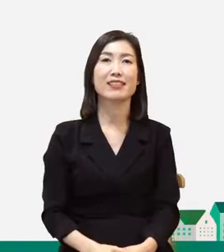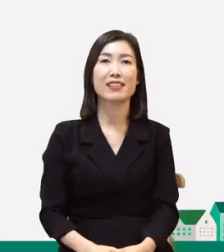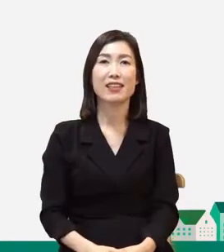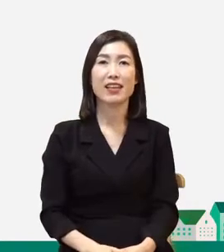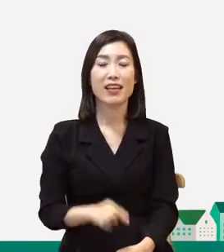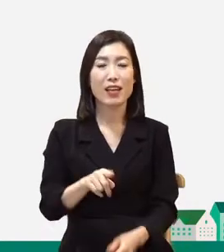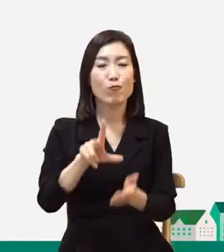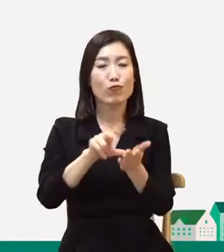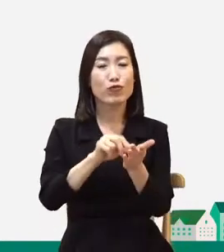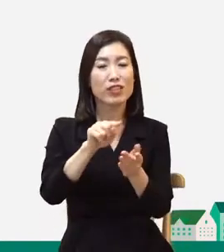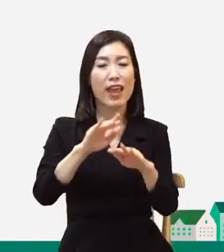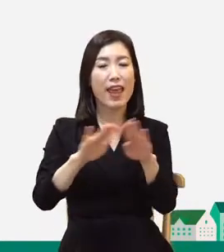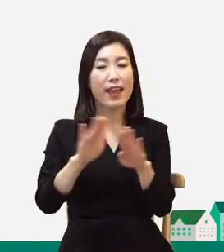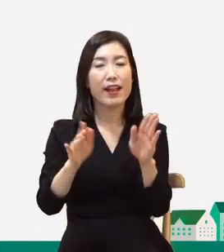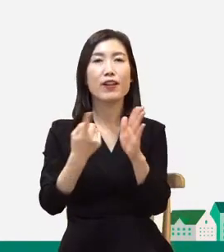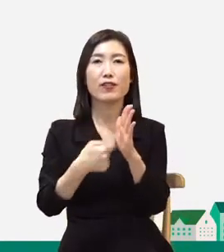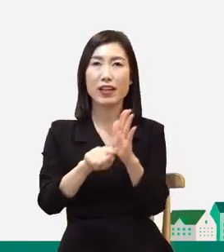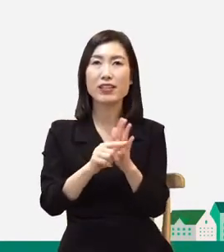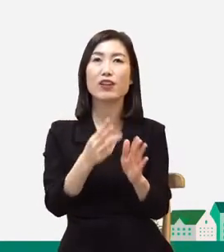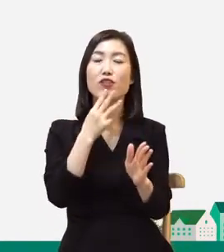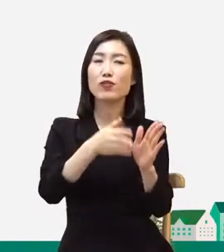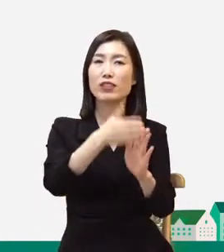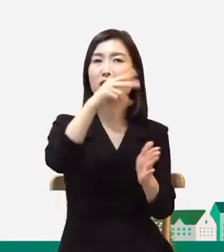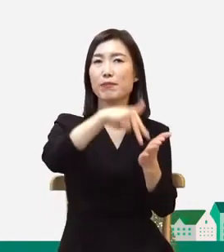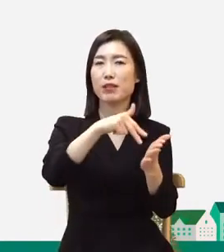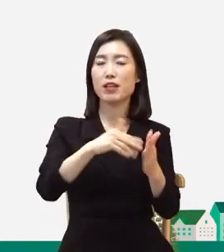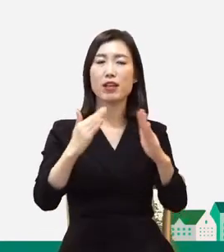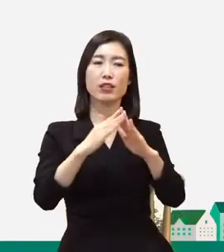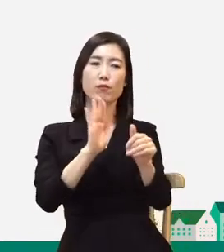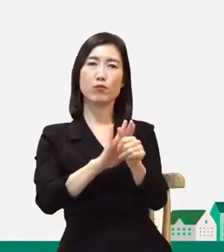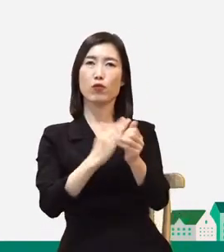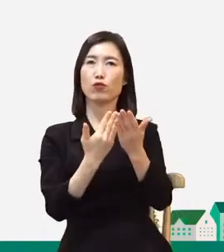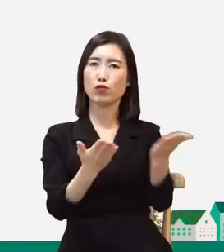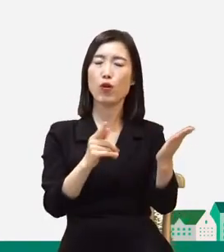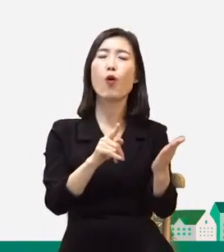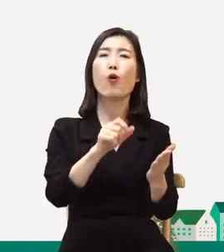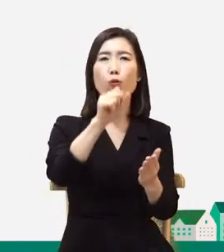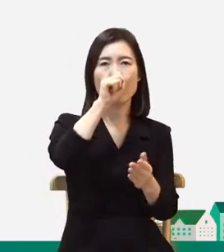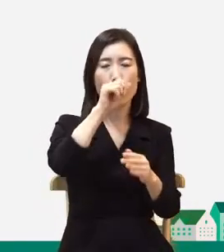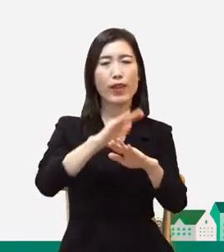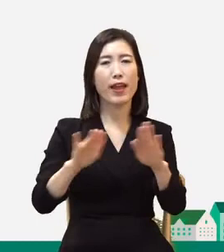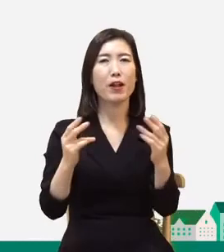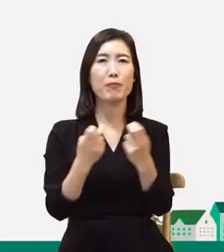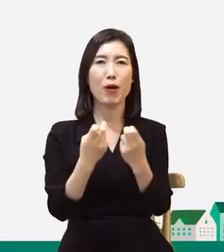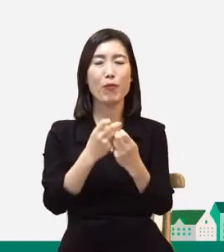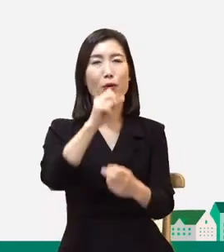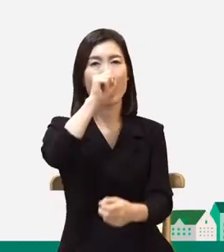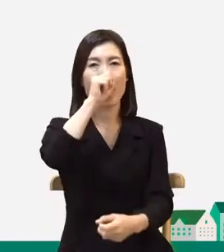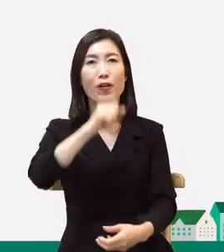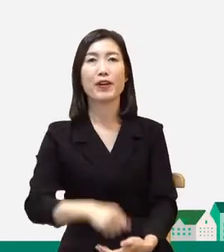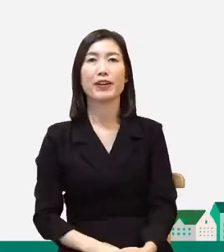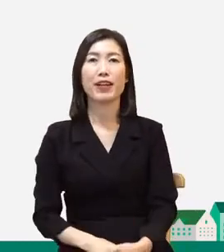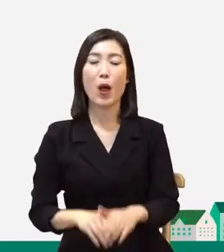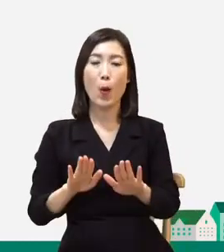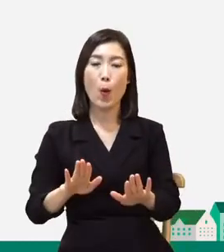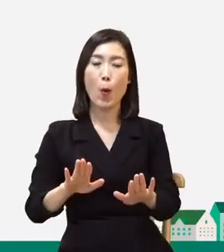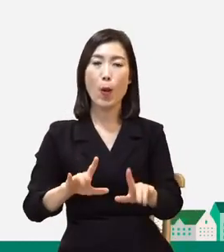문제점을 해소하기에 서울시에서 진행하는 지원주택은 좋은 대안이 되고 있는 것 같습니다.